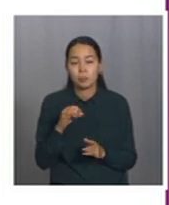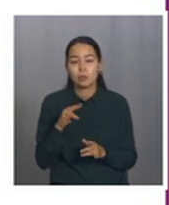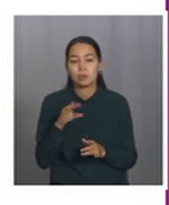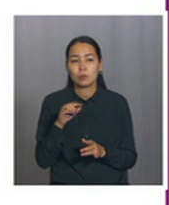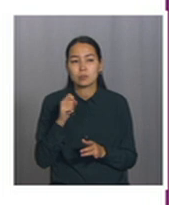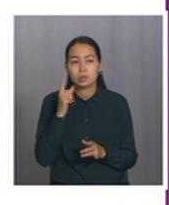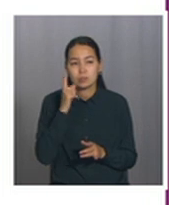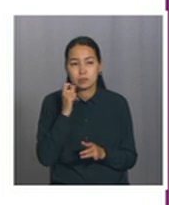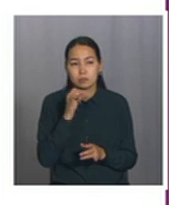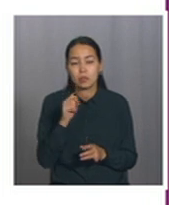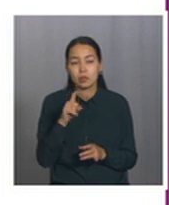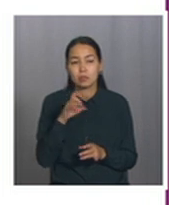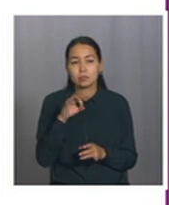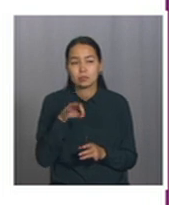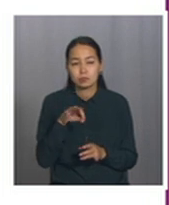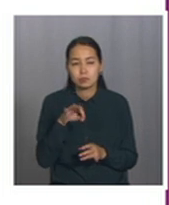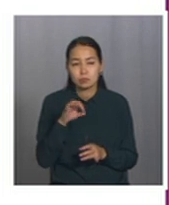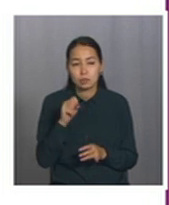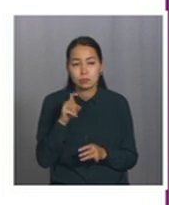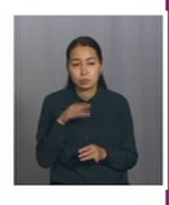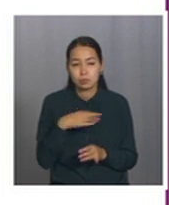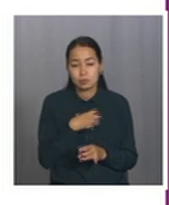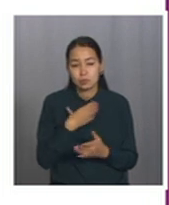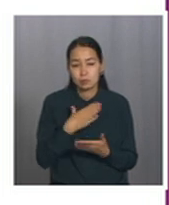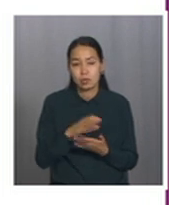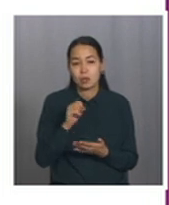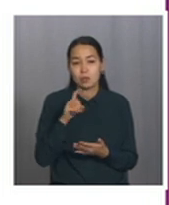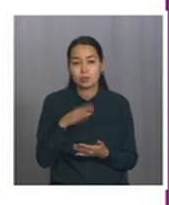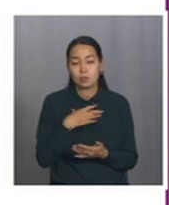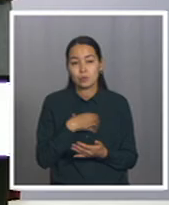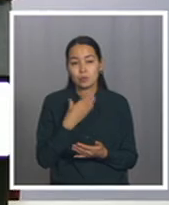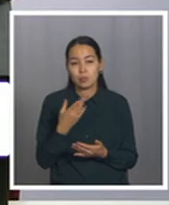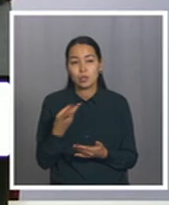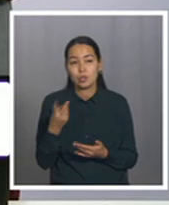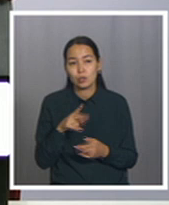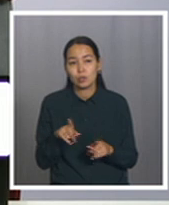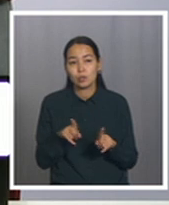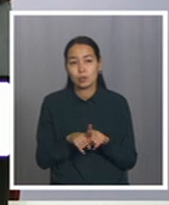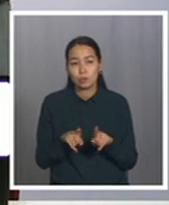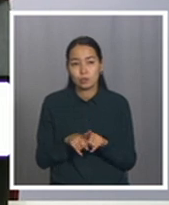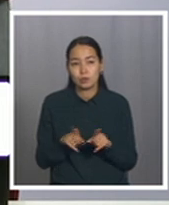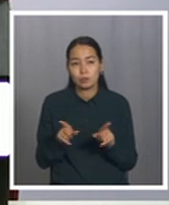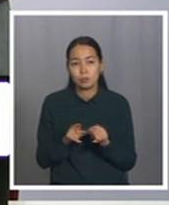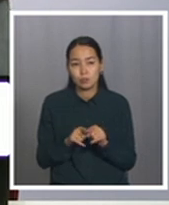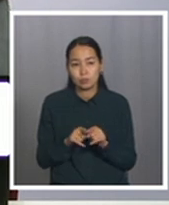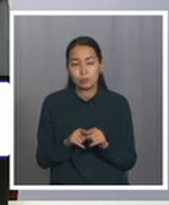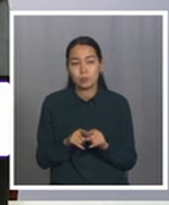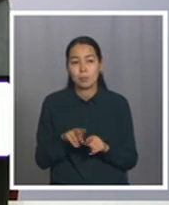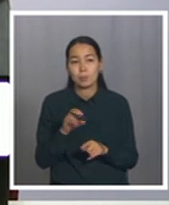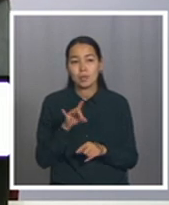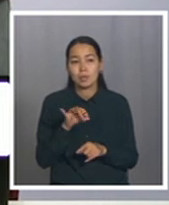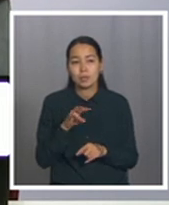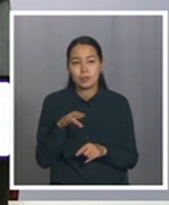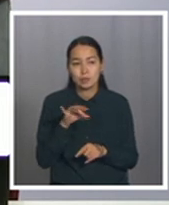жана азотту негиздер болот. Азотту негиздер экөөндө да пиримидиндик жана пуриндик деп